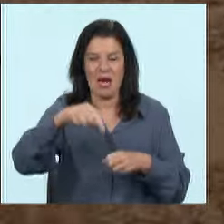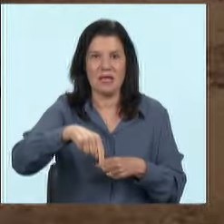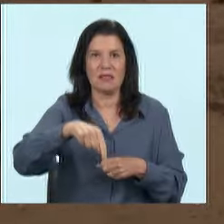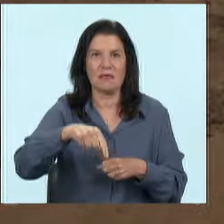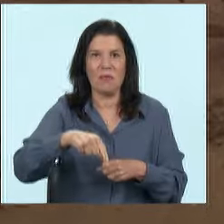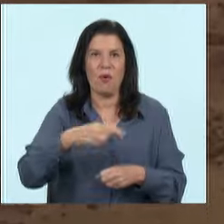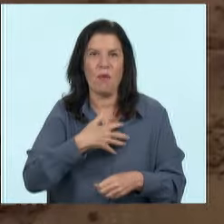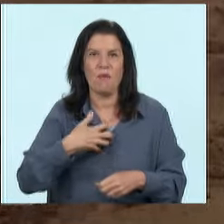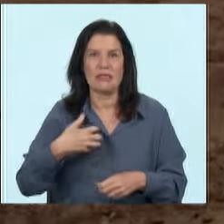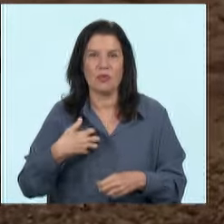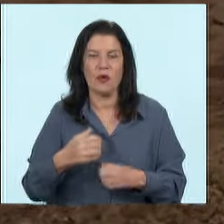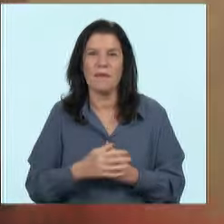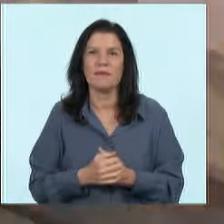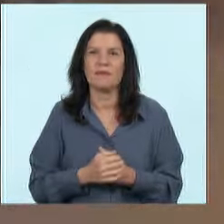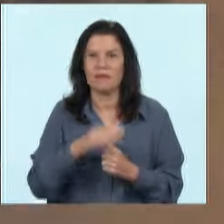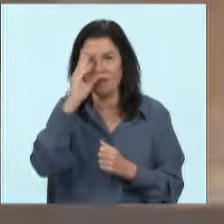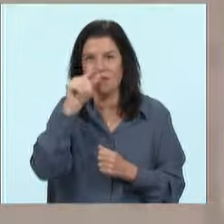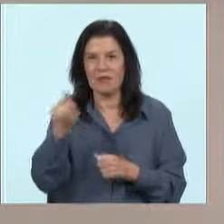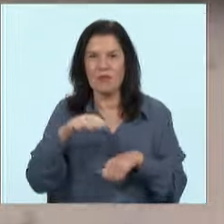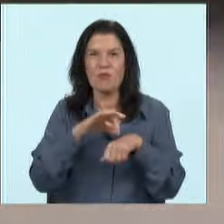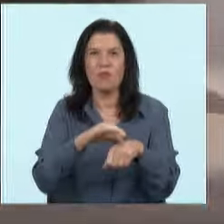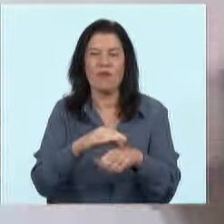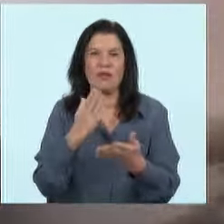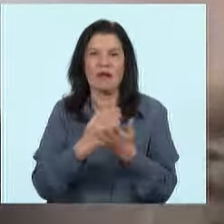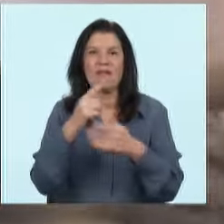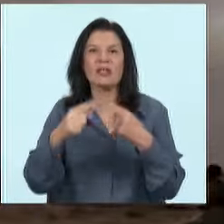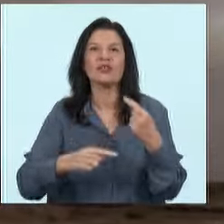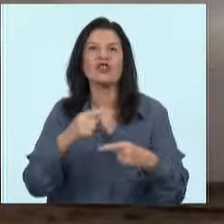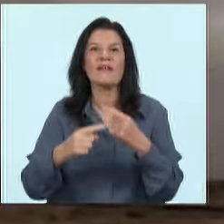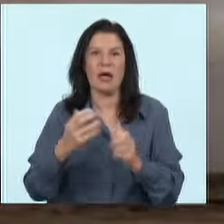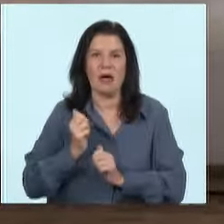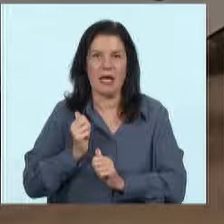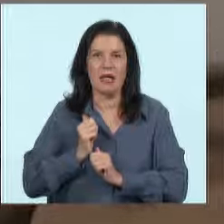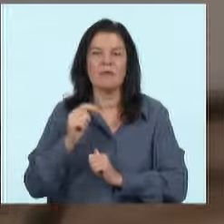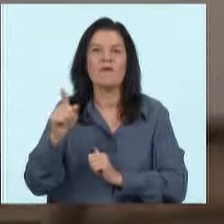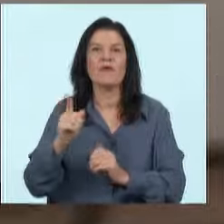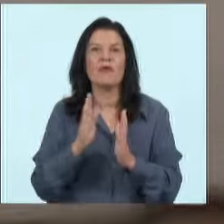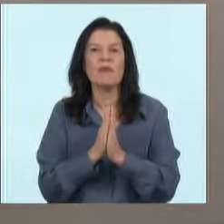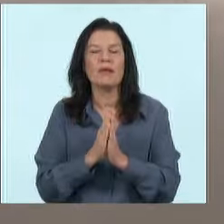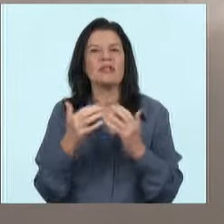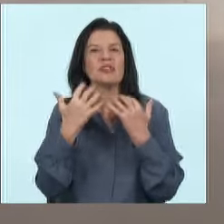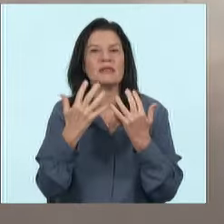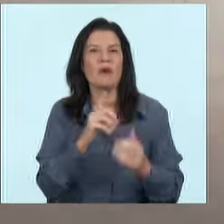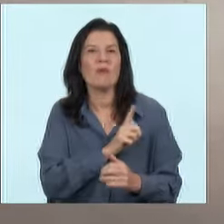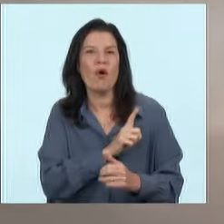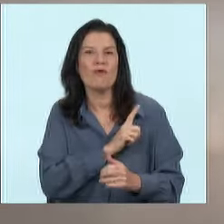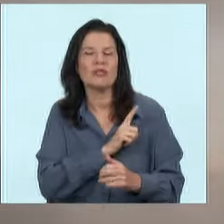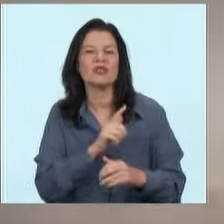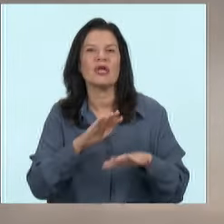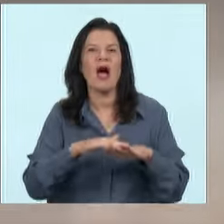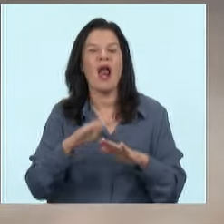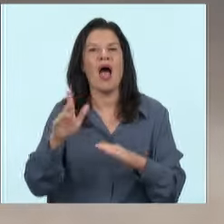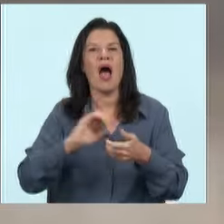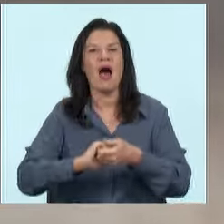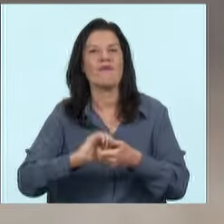עומרי שמוביל אחריו כבר שנה שלמה לוחמים, ביקש מאיתנו באופן אישי לספר על חבריו שנפלו ימים קודם באסון המסוק. המעבר